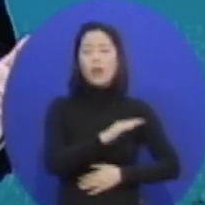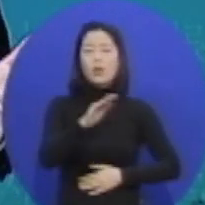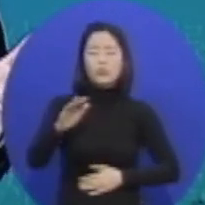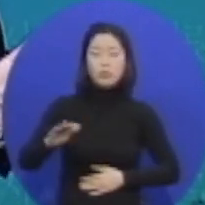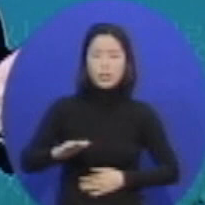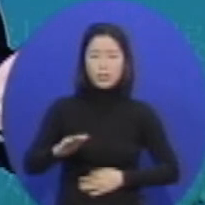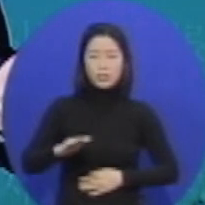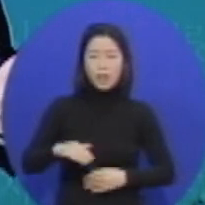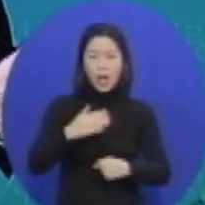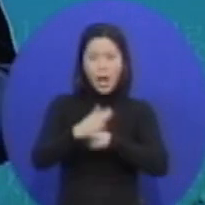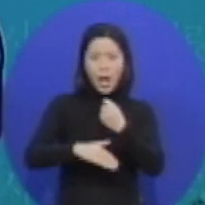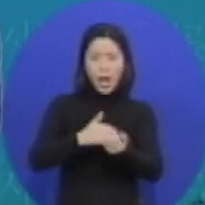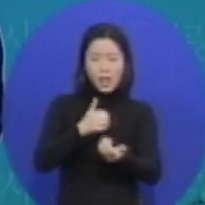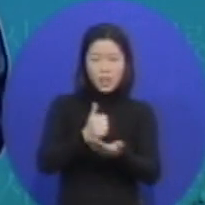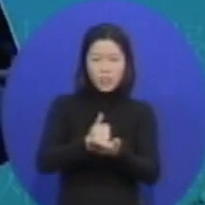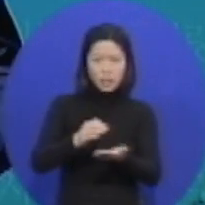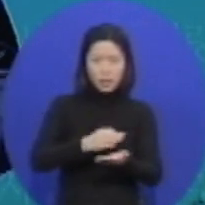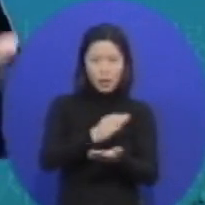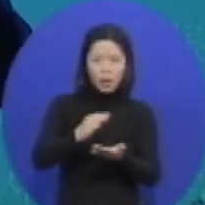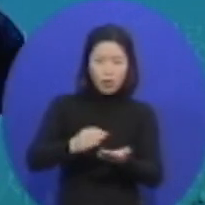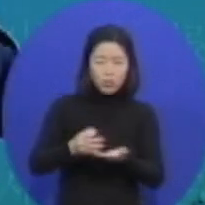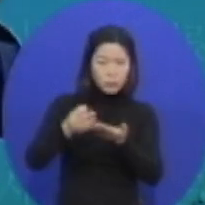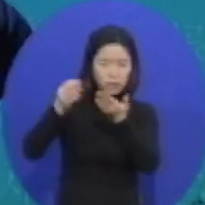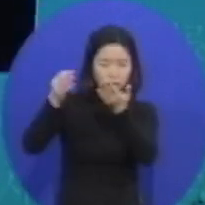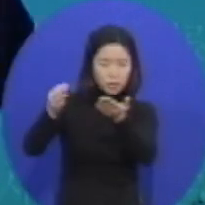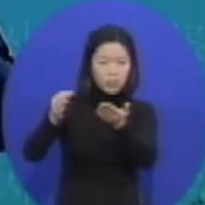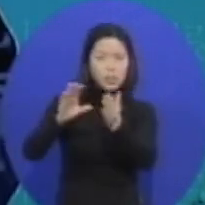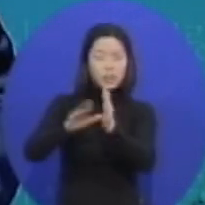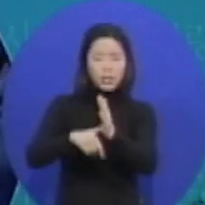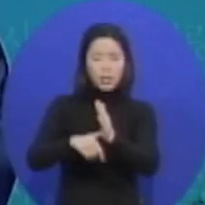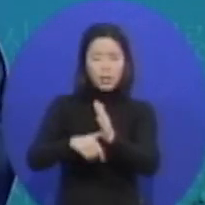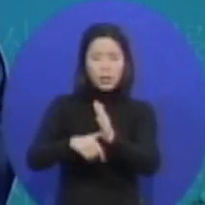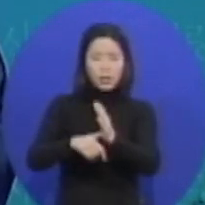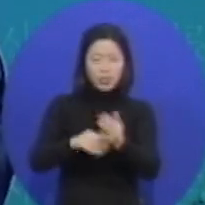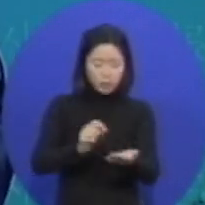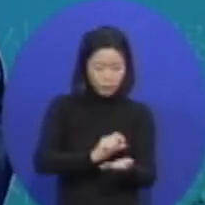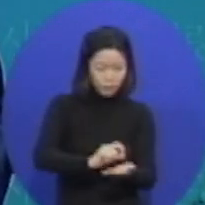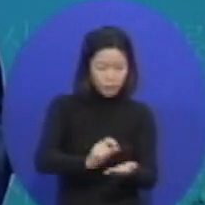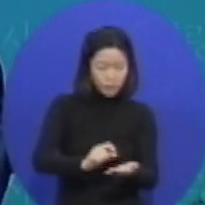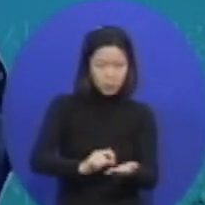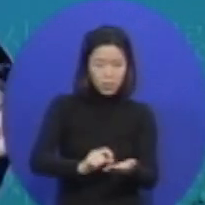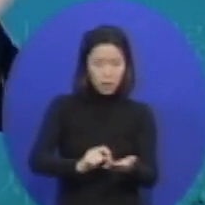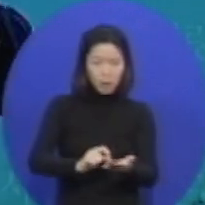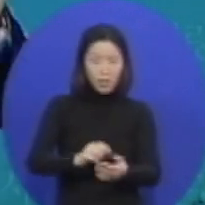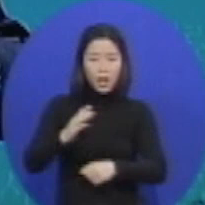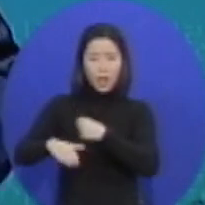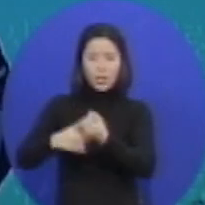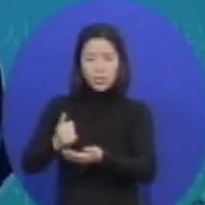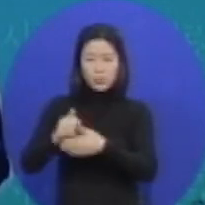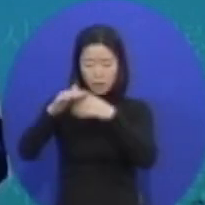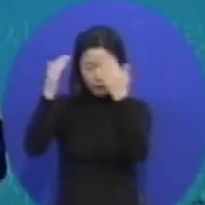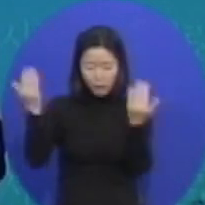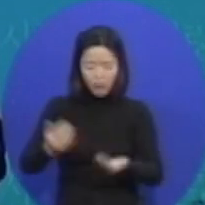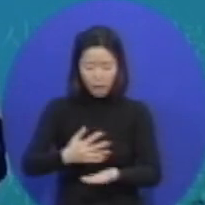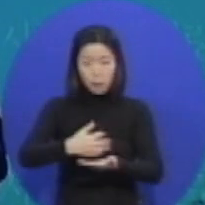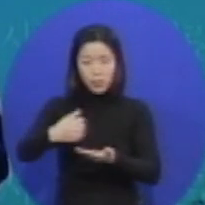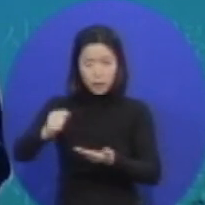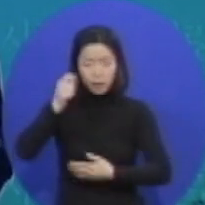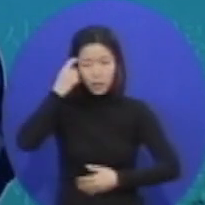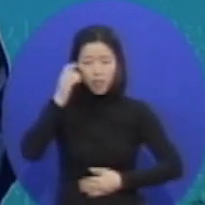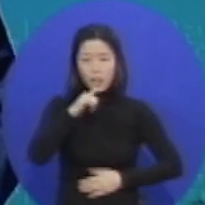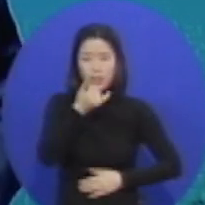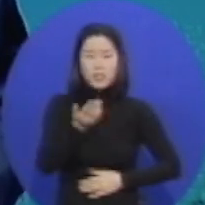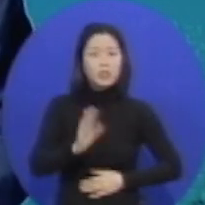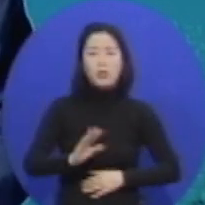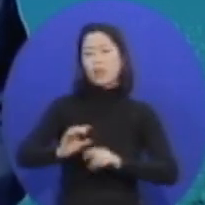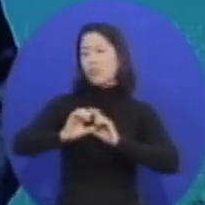하나님께 엉금 할 때 원금이 라고 쓰고 드리면 다 하나님이 받으시게 찌 생각하지만 아니라고 말씀하고 있습니다